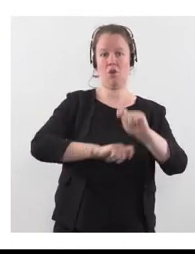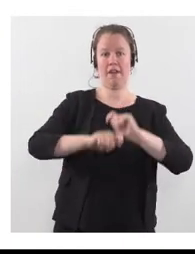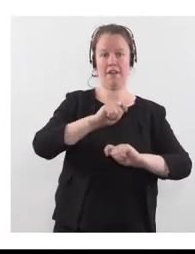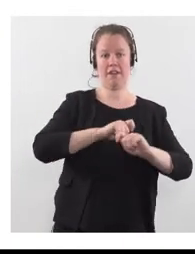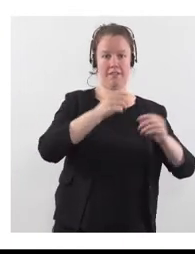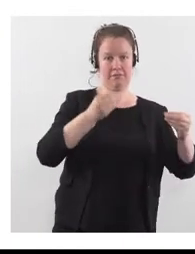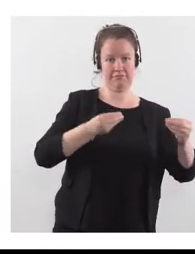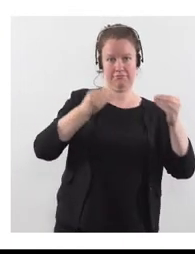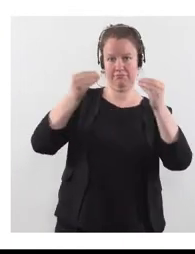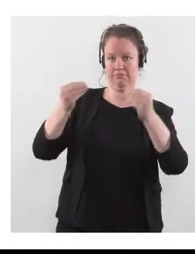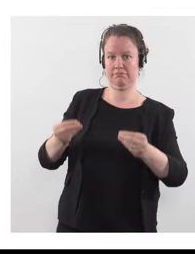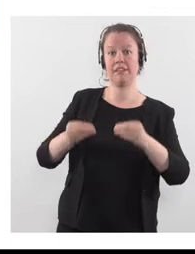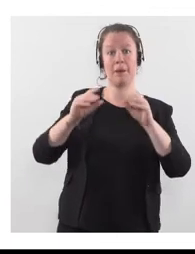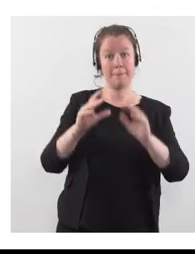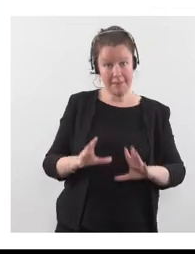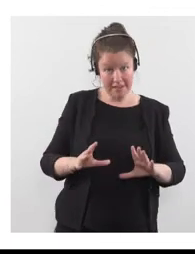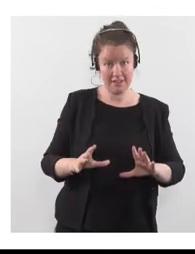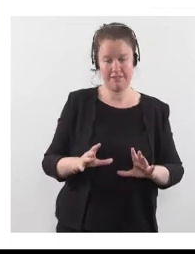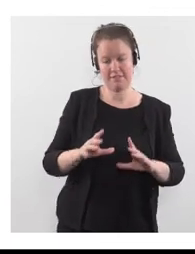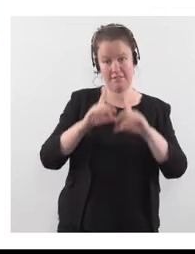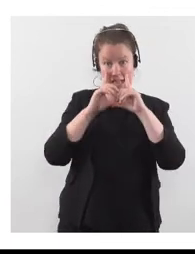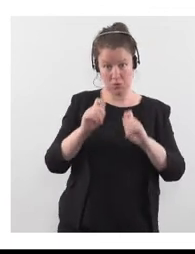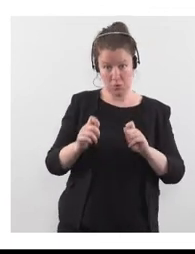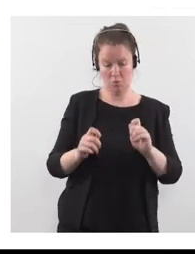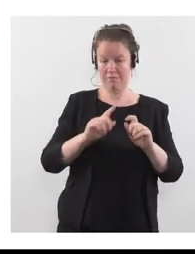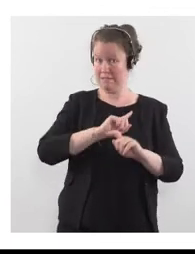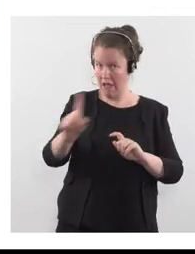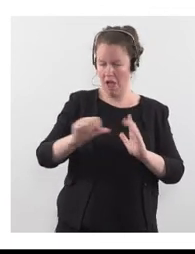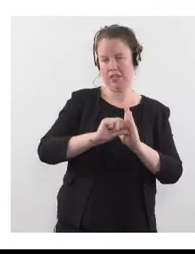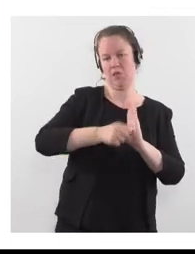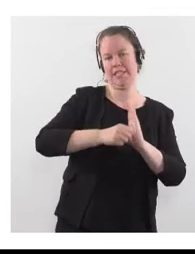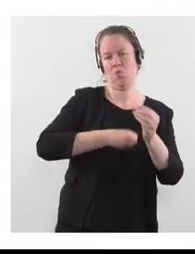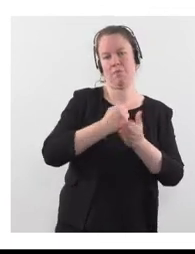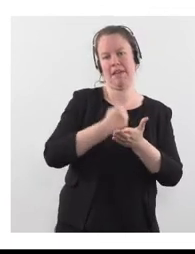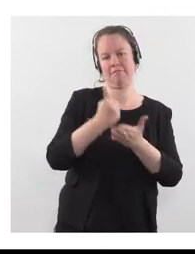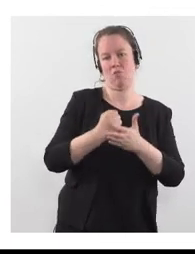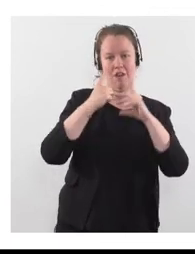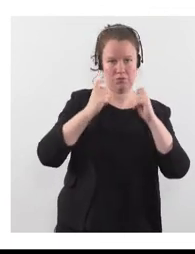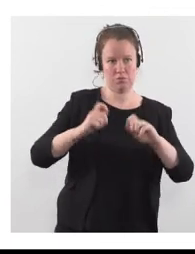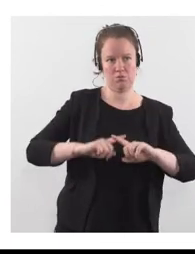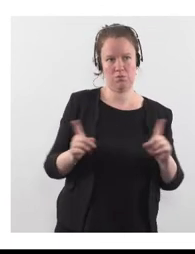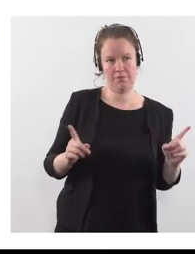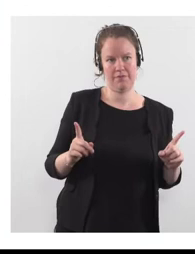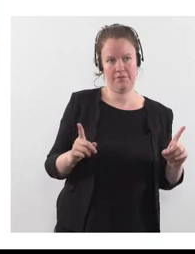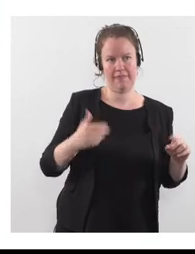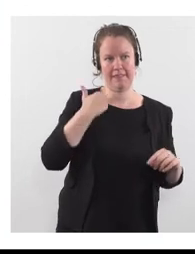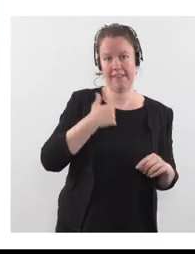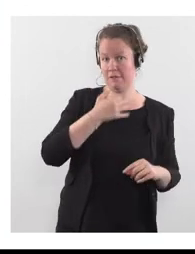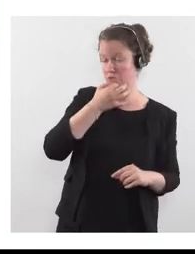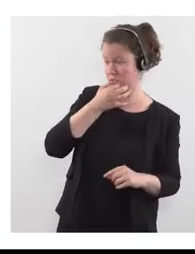carte d'identité ». Donc nous avons dit à la banque, nous avions répondu à toutes les autres questions, « si vous listez ceci